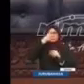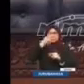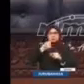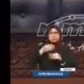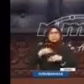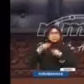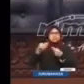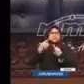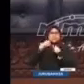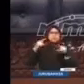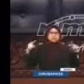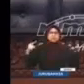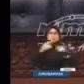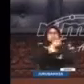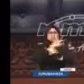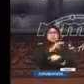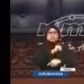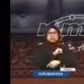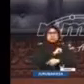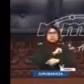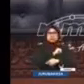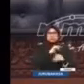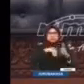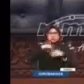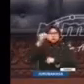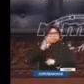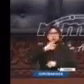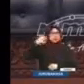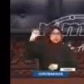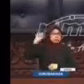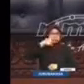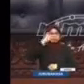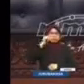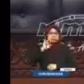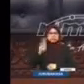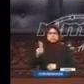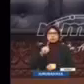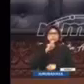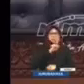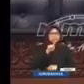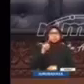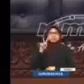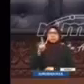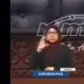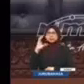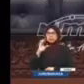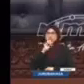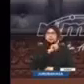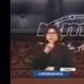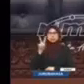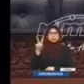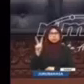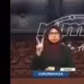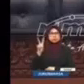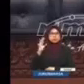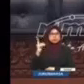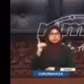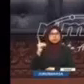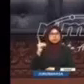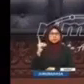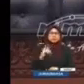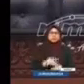yang bercanda dengan Menteri hal dewasabah berkaitan dengan isu satu-satu dua si dan satu-satu dua